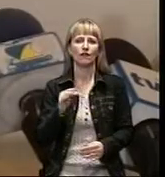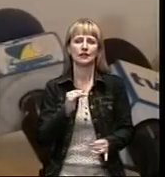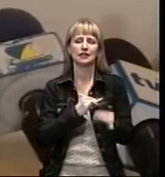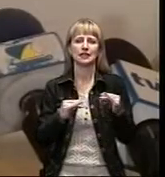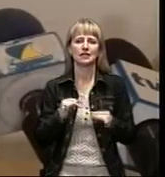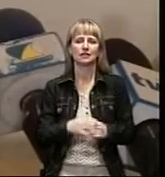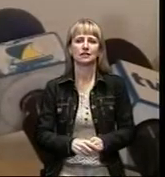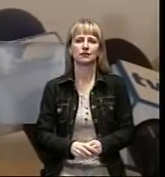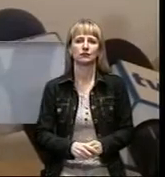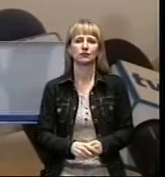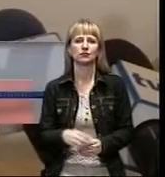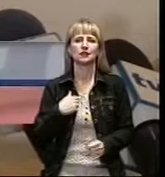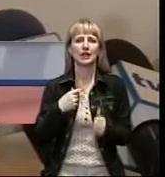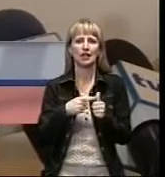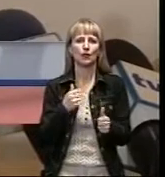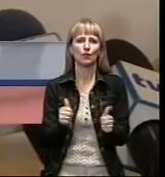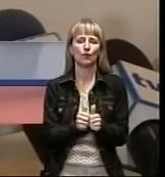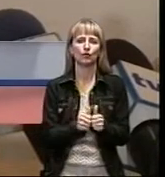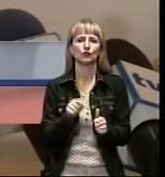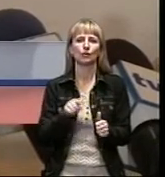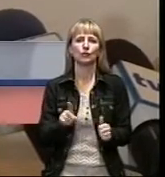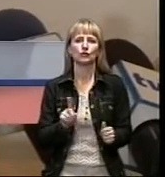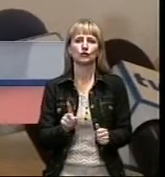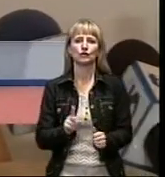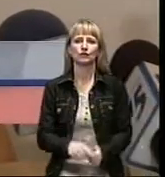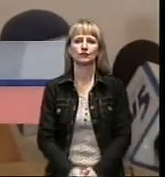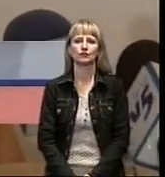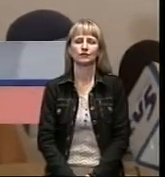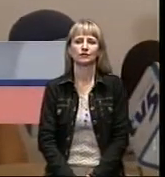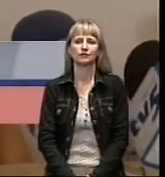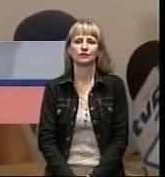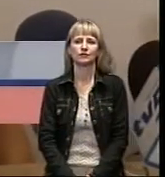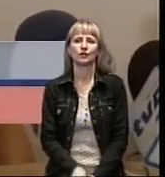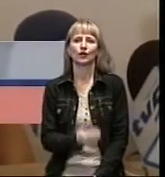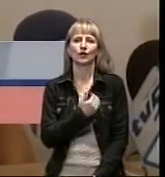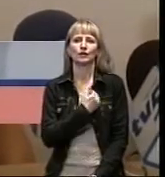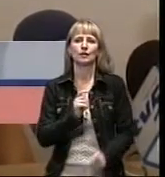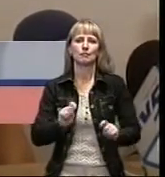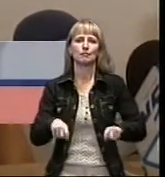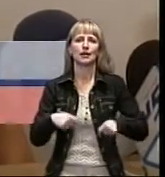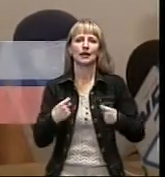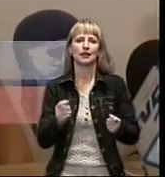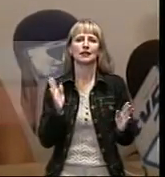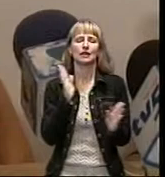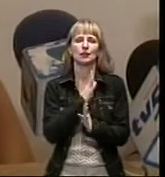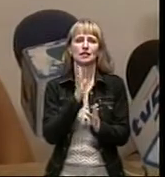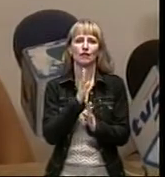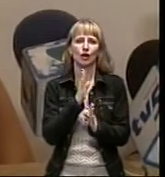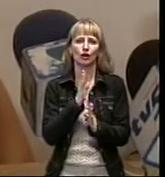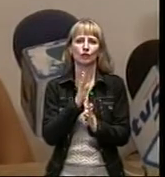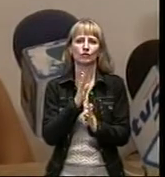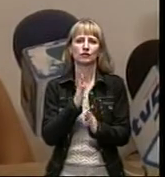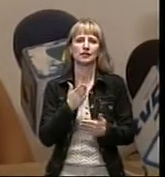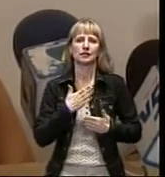Назвали ми його «Поруч» саме тому, що хотілося передати атмосферу